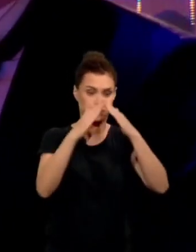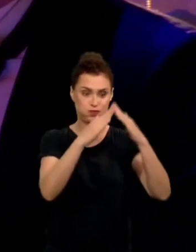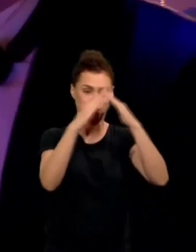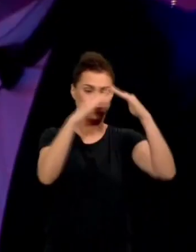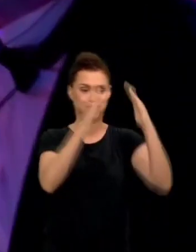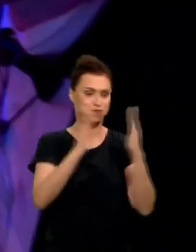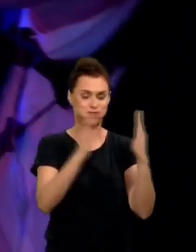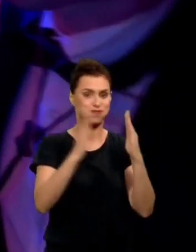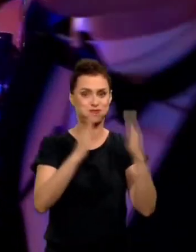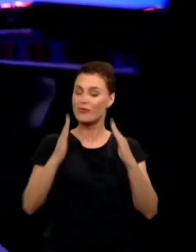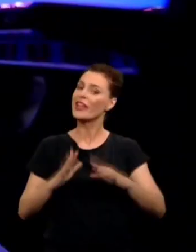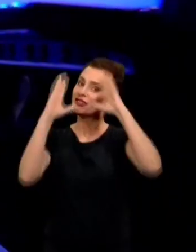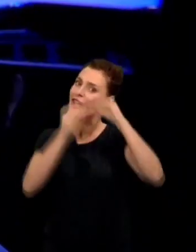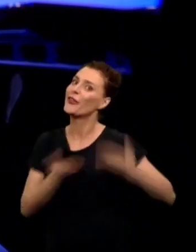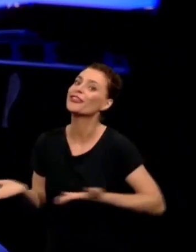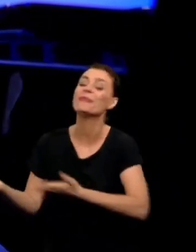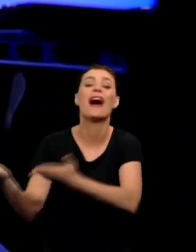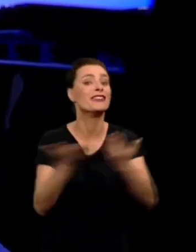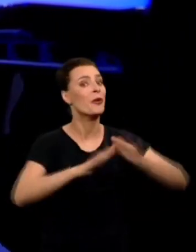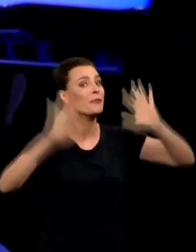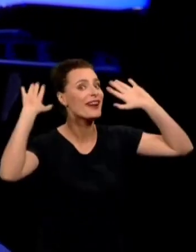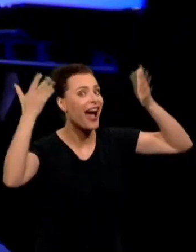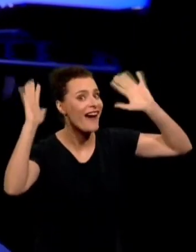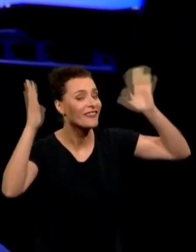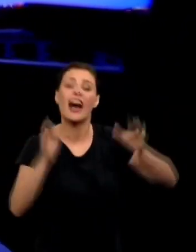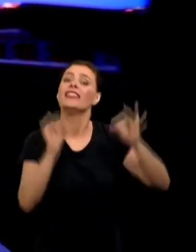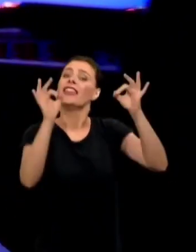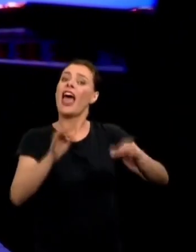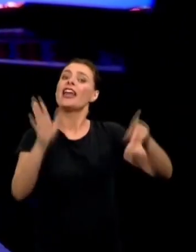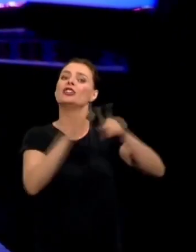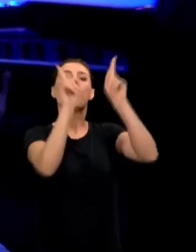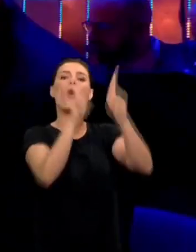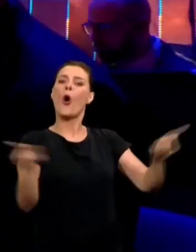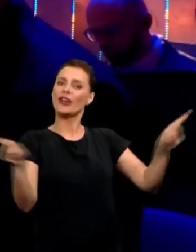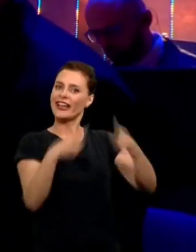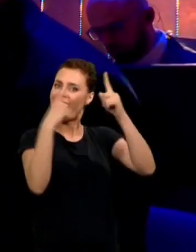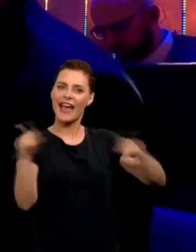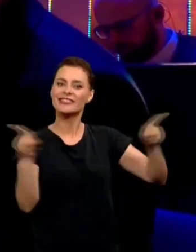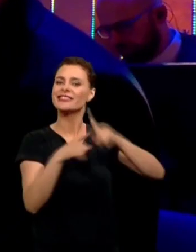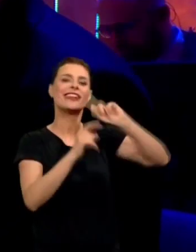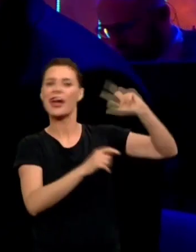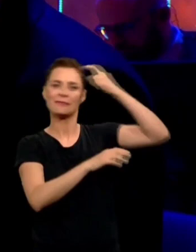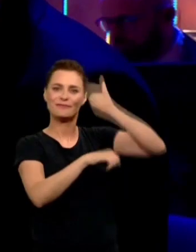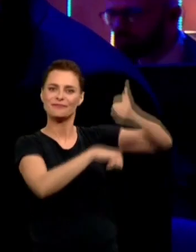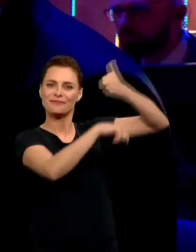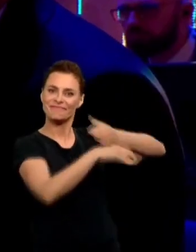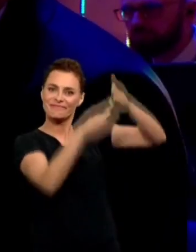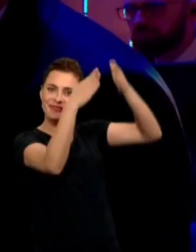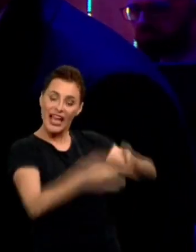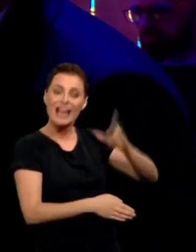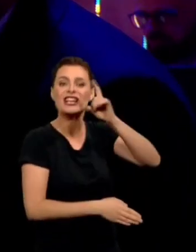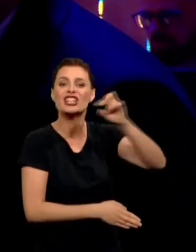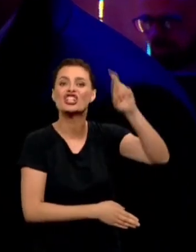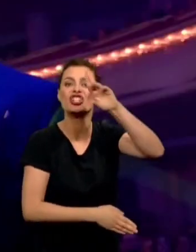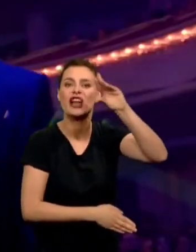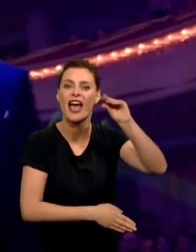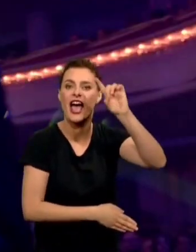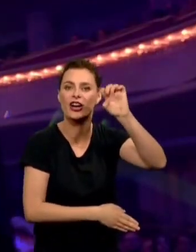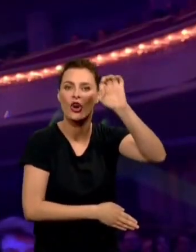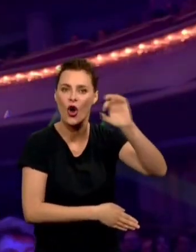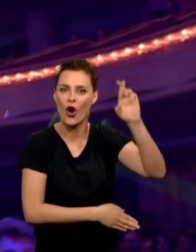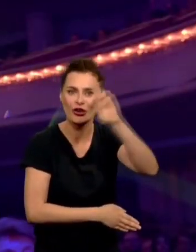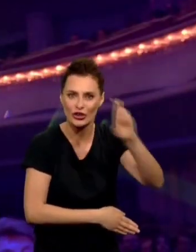Panie i panowie, bardzo proszę o wielkie brawa. Orkiestra pod dyrekcją Grzegorza Urmana.